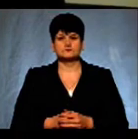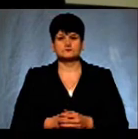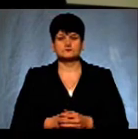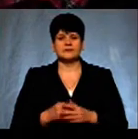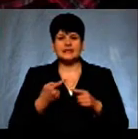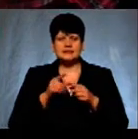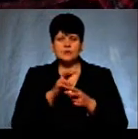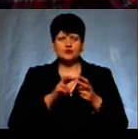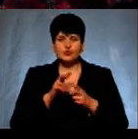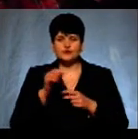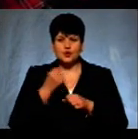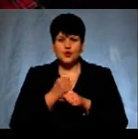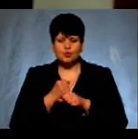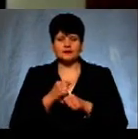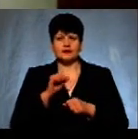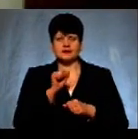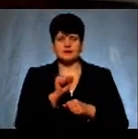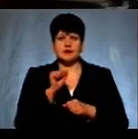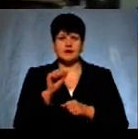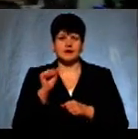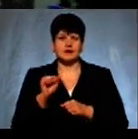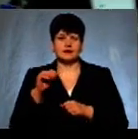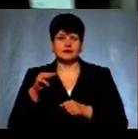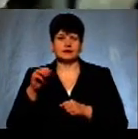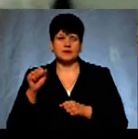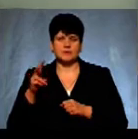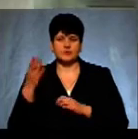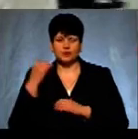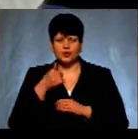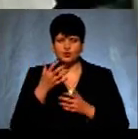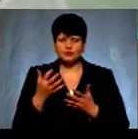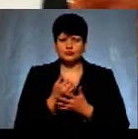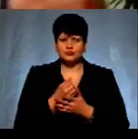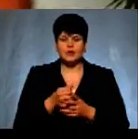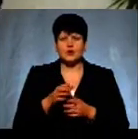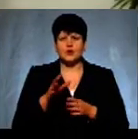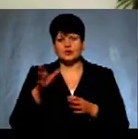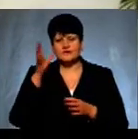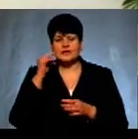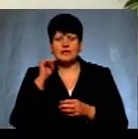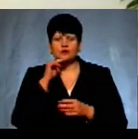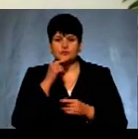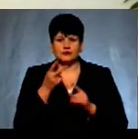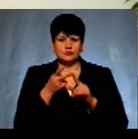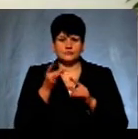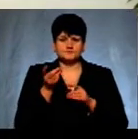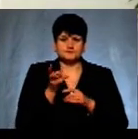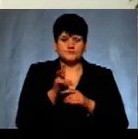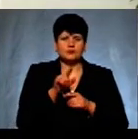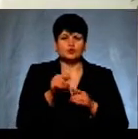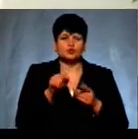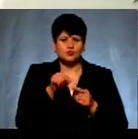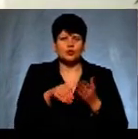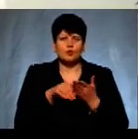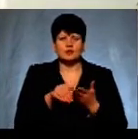Це пошуковець роботи Анастасія Атаманюк. Минулого року здобула освіту економіста. Сьогодні вдруге прийшла до центру зайнятості, щоб тут їй допомогли знайти